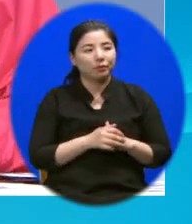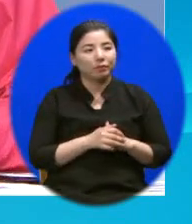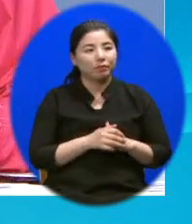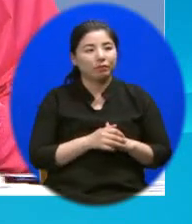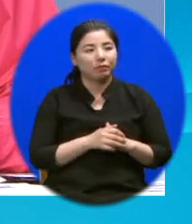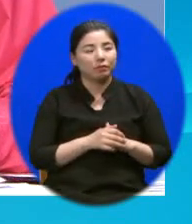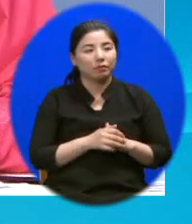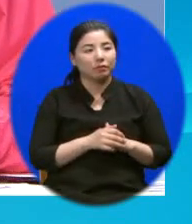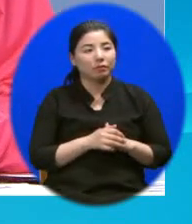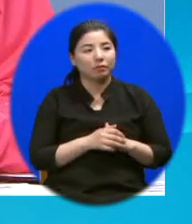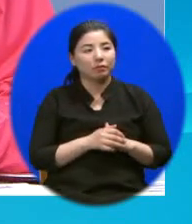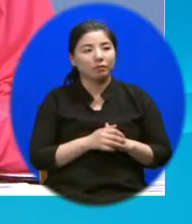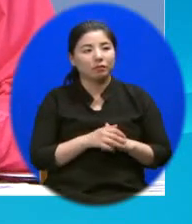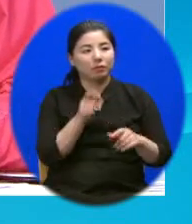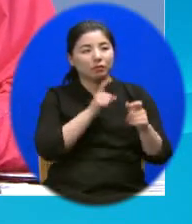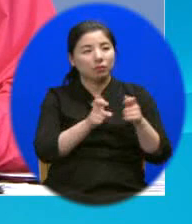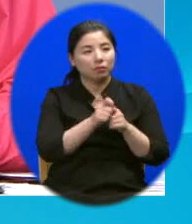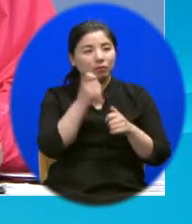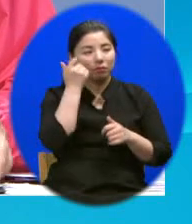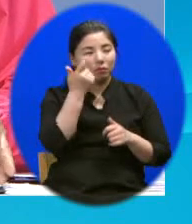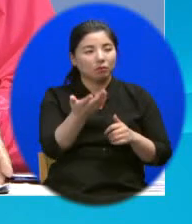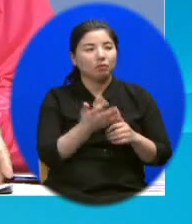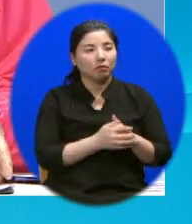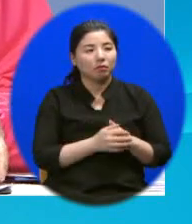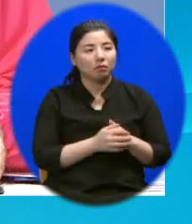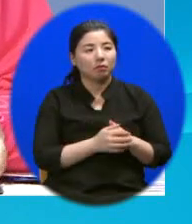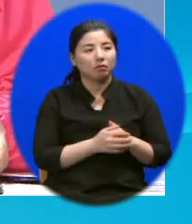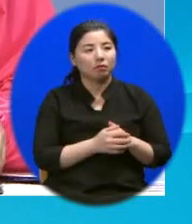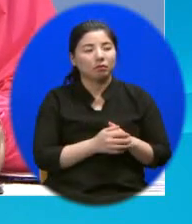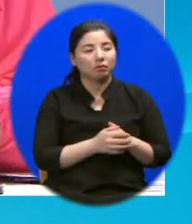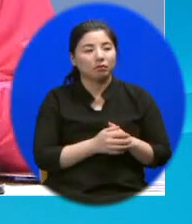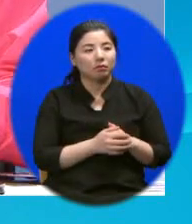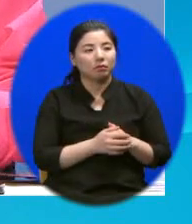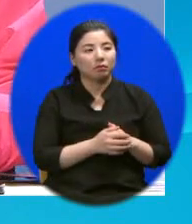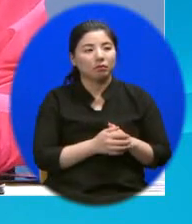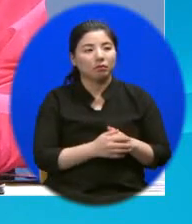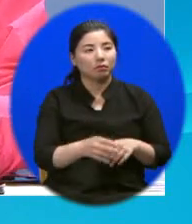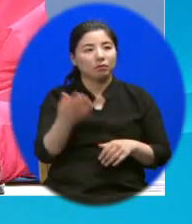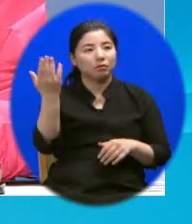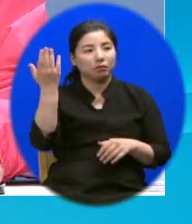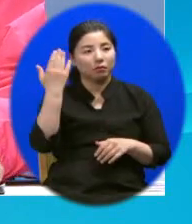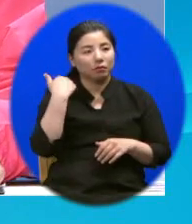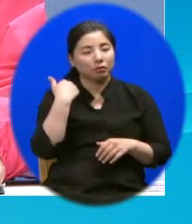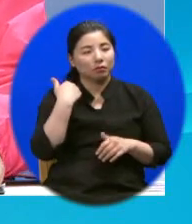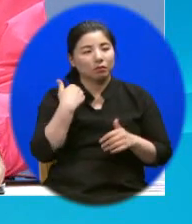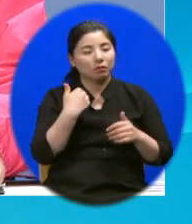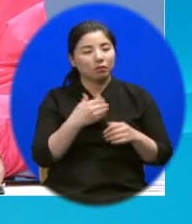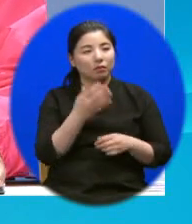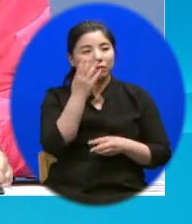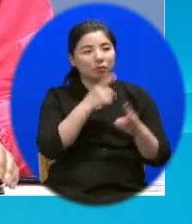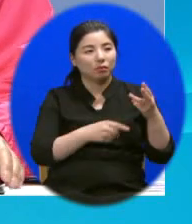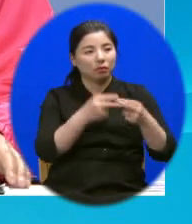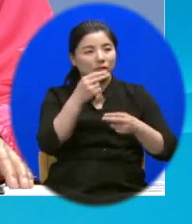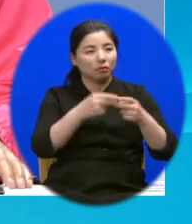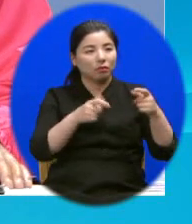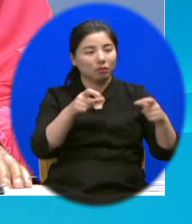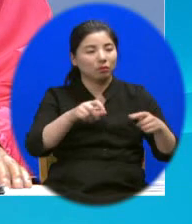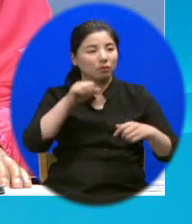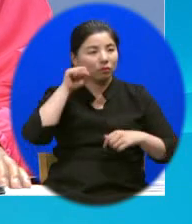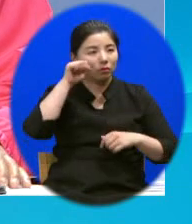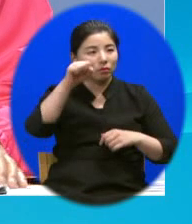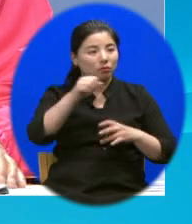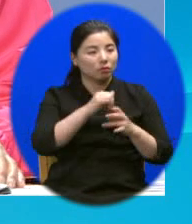그 추가 지 드리겠습니다 음 지난 그 청주 상당구 출마한